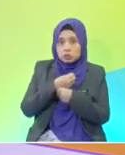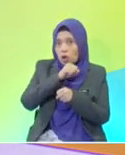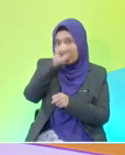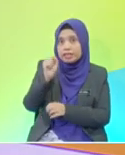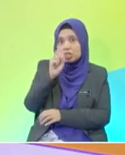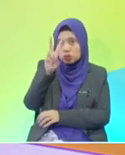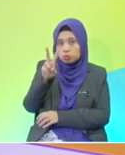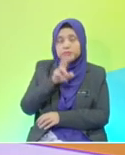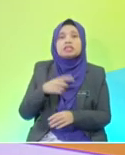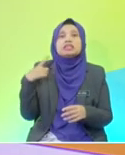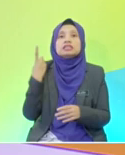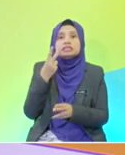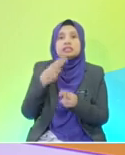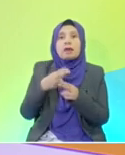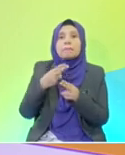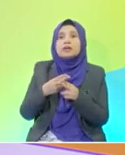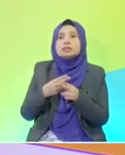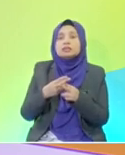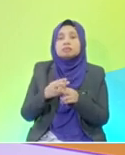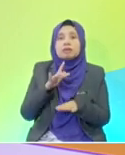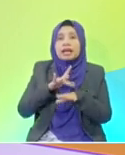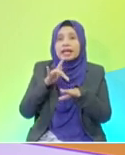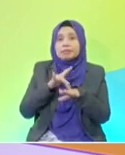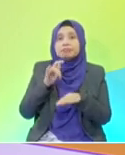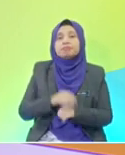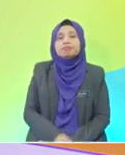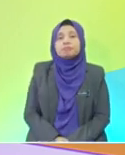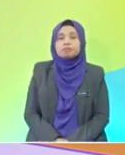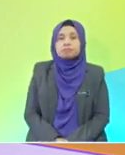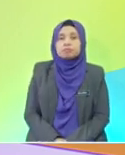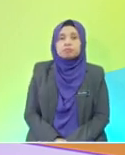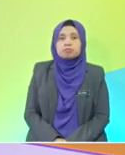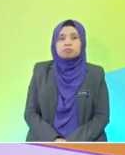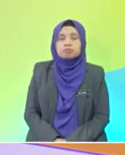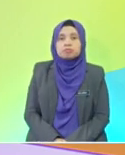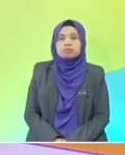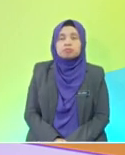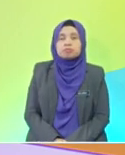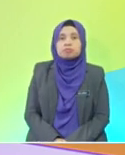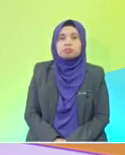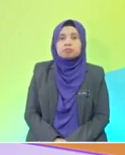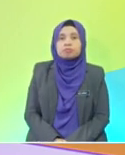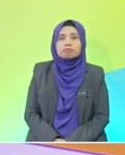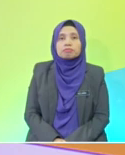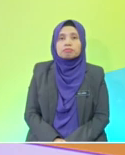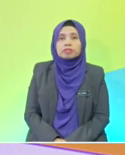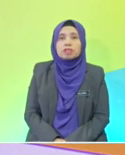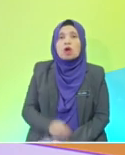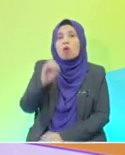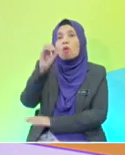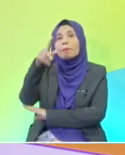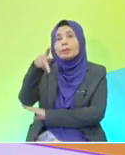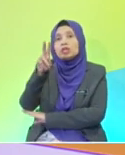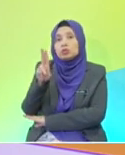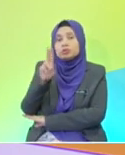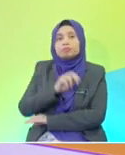kita namun kan sebagai Oke kita namakan sebagai Opi Duo